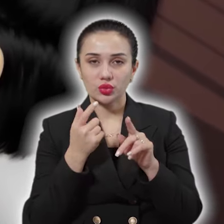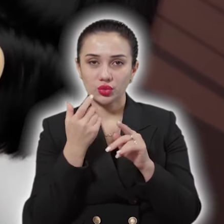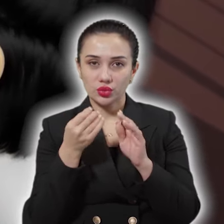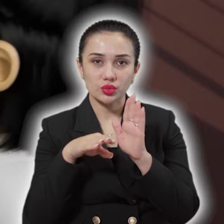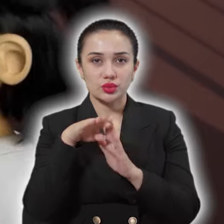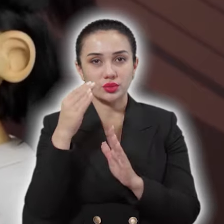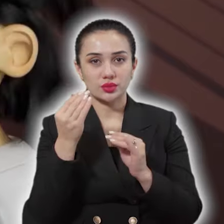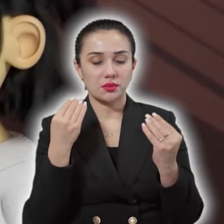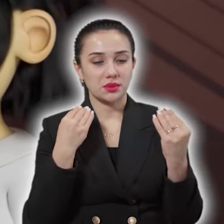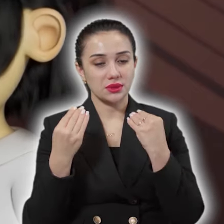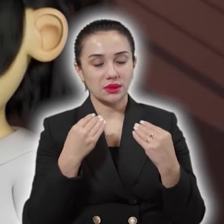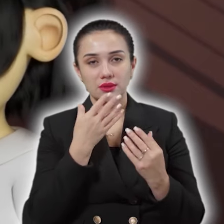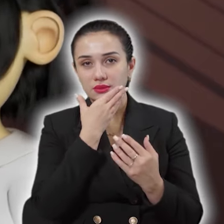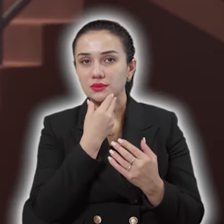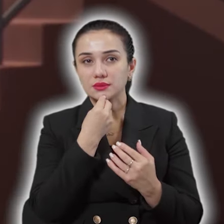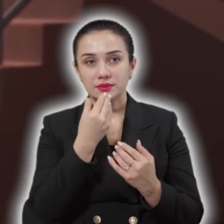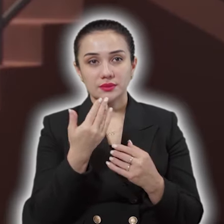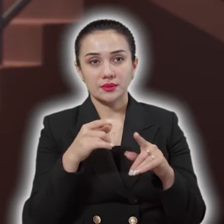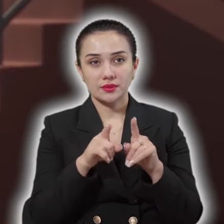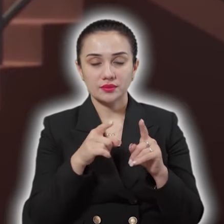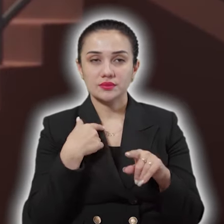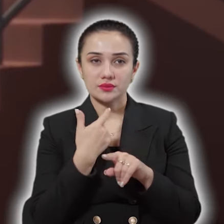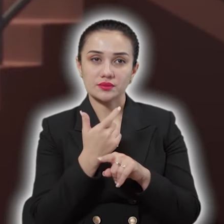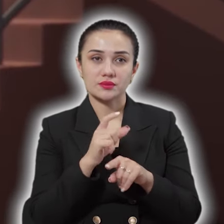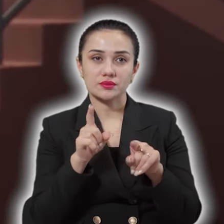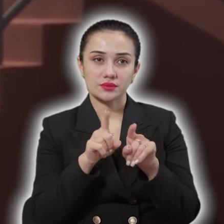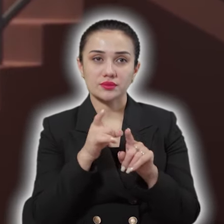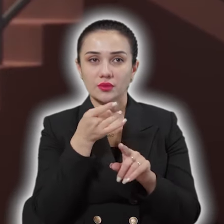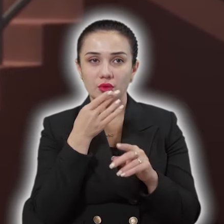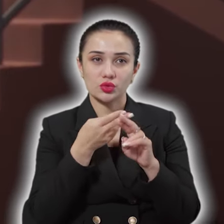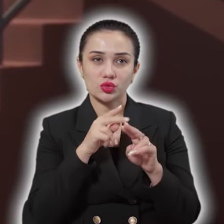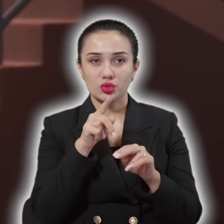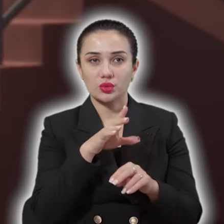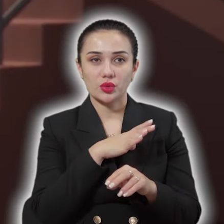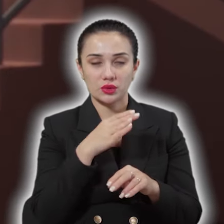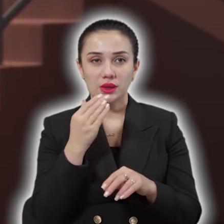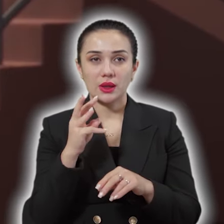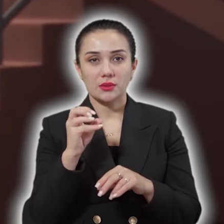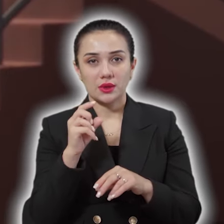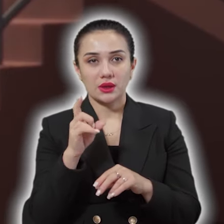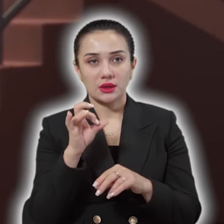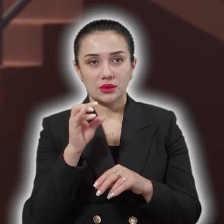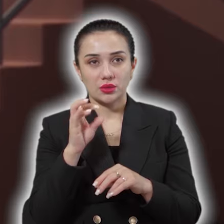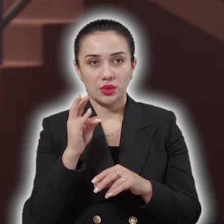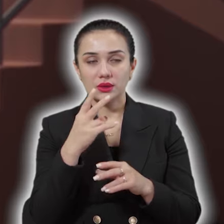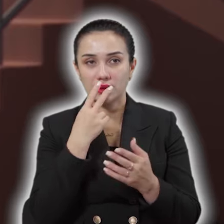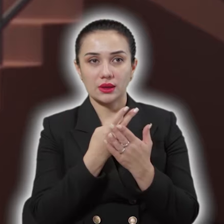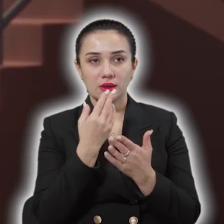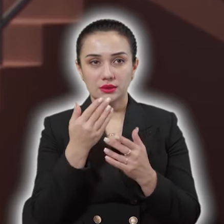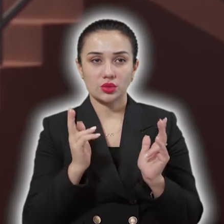chiqibdi. Bezaklarini aytmaysanmi? Menga ham eng yoqqani shu bo'ldi. Ey, Mehribon,